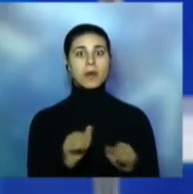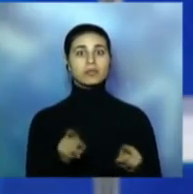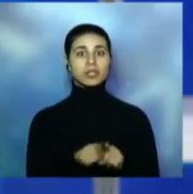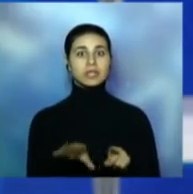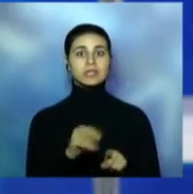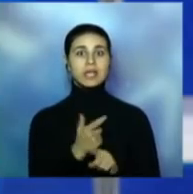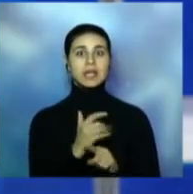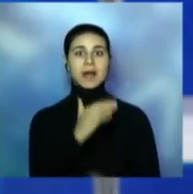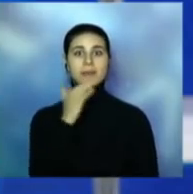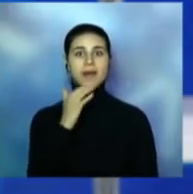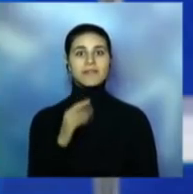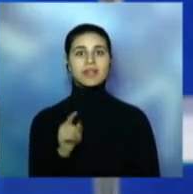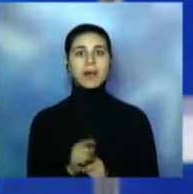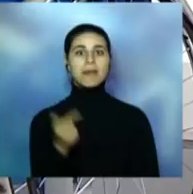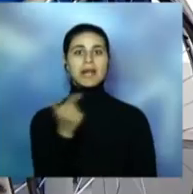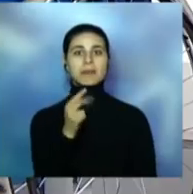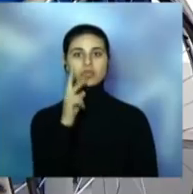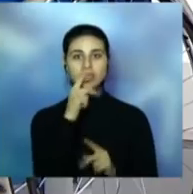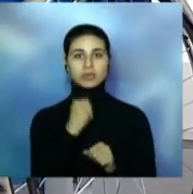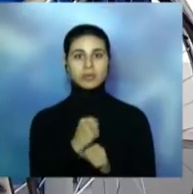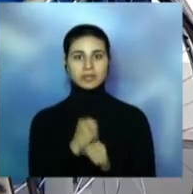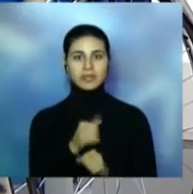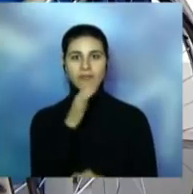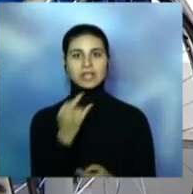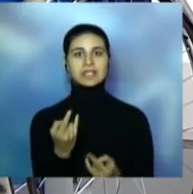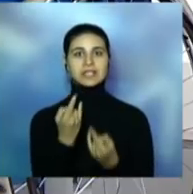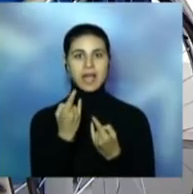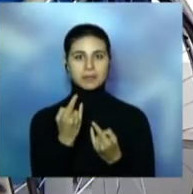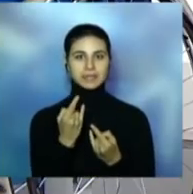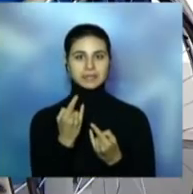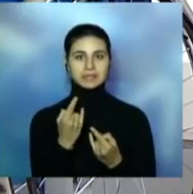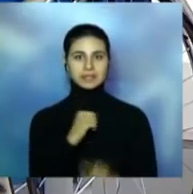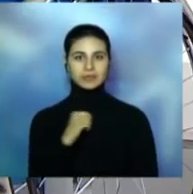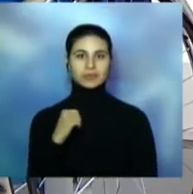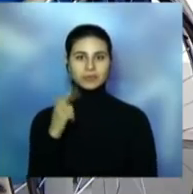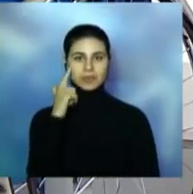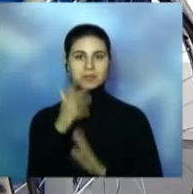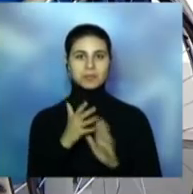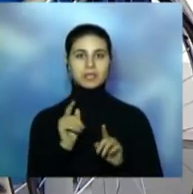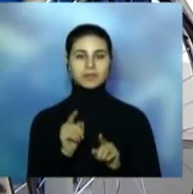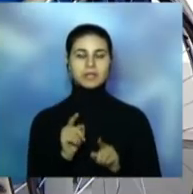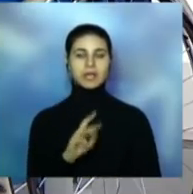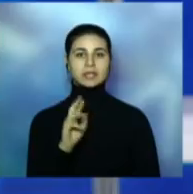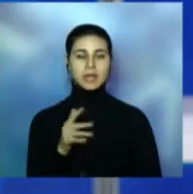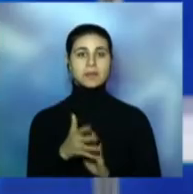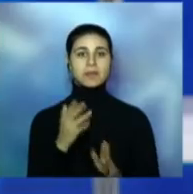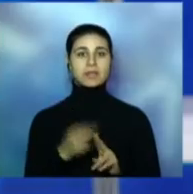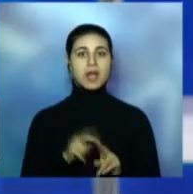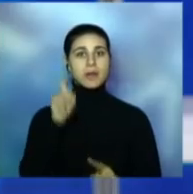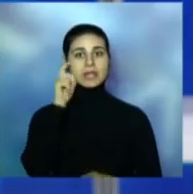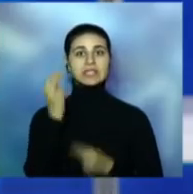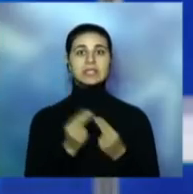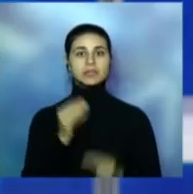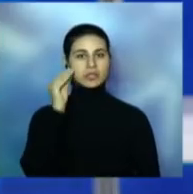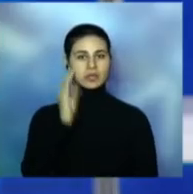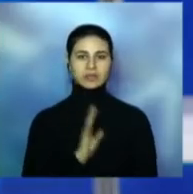რომ უამრავ გრამატიკულ შეცდომას უშვებენო. მაშაყირებს დამცინს, ეხლა ნუ მის თვალს რა შეიძლება გამოეპაროს. Და მივხვდი, რომ ამ კაცთან თამაშს